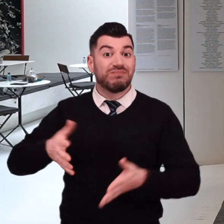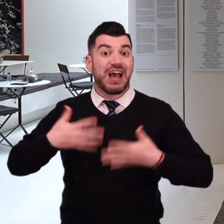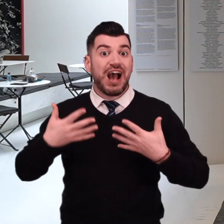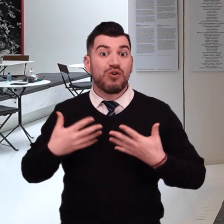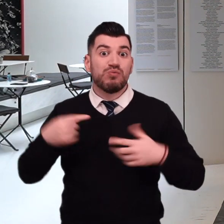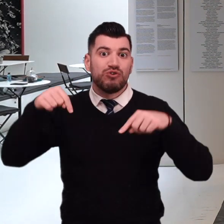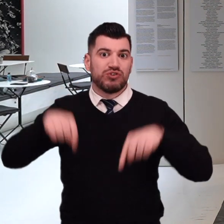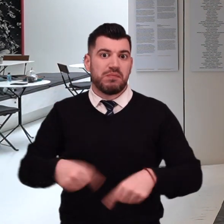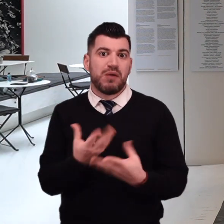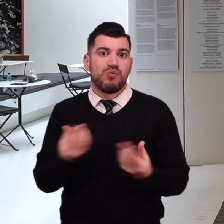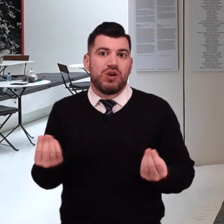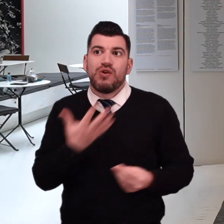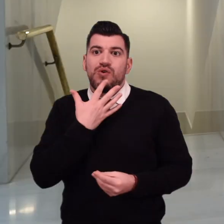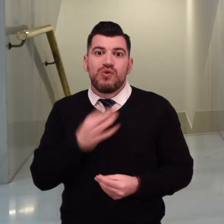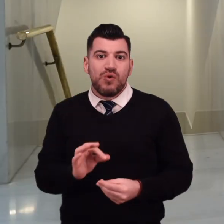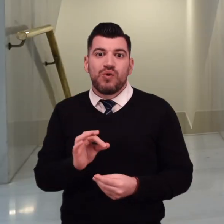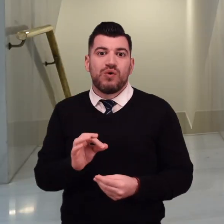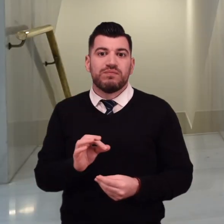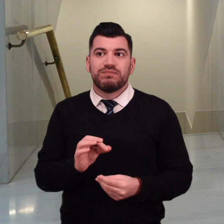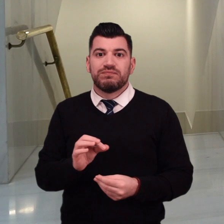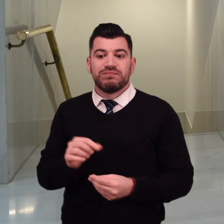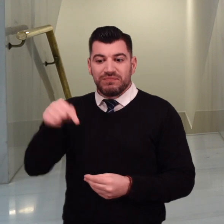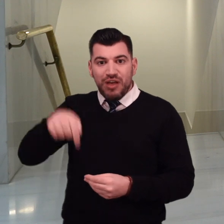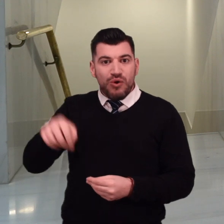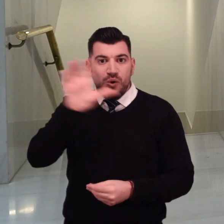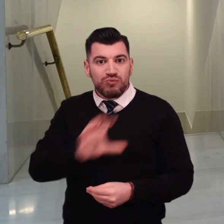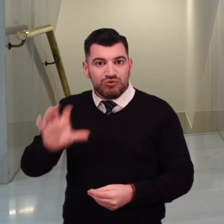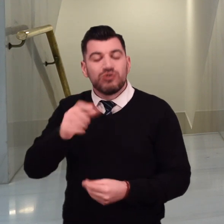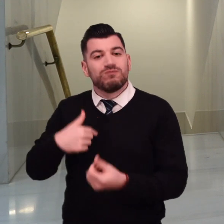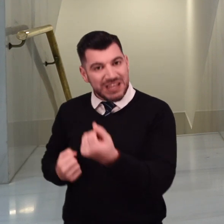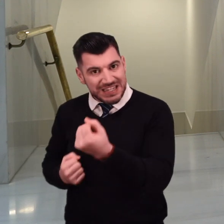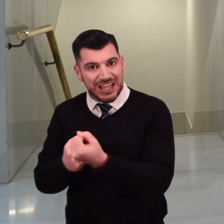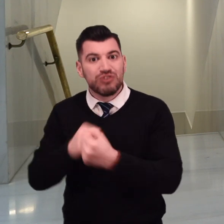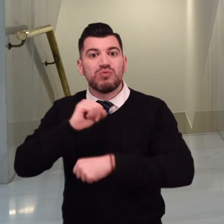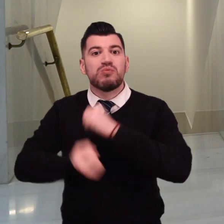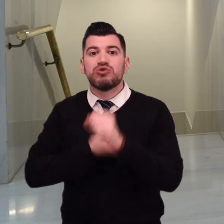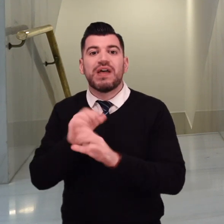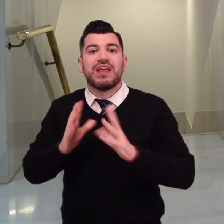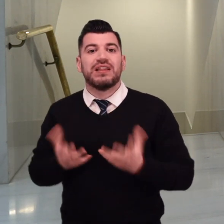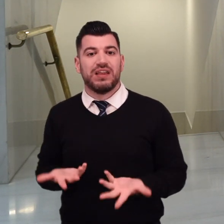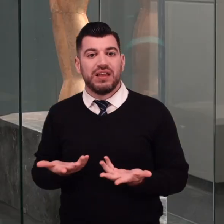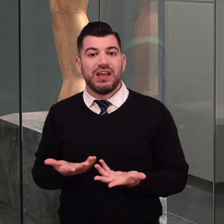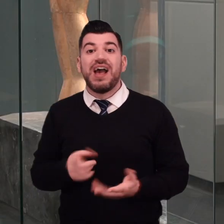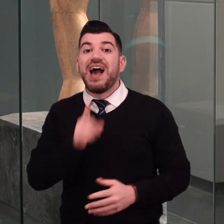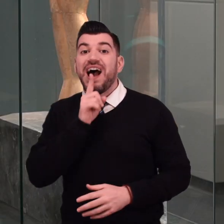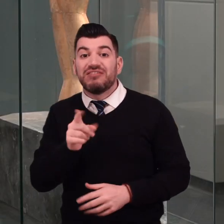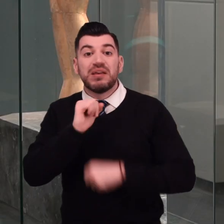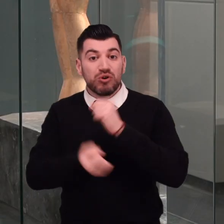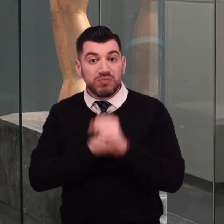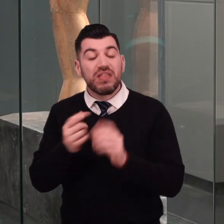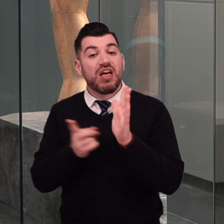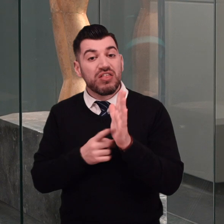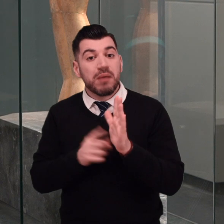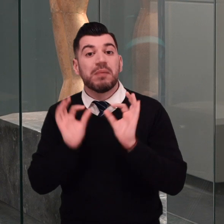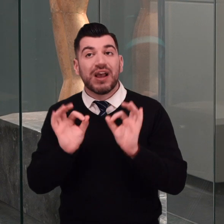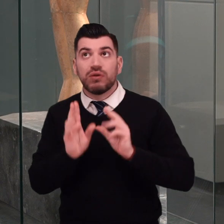δεδομένου ότι είμαστε εδώ για να στηρίξουμε όλοι μια προσπάθεια η οποία θα έπρεπε κανονικά να γίνει